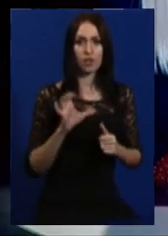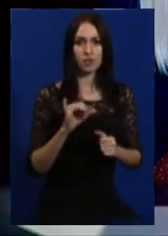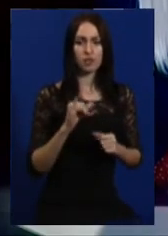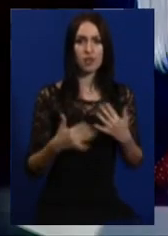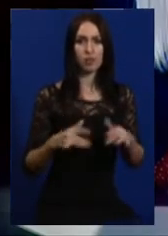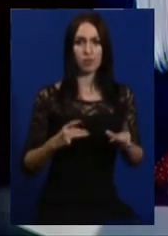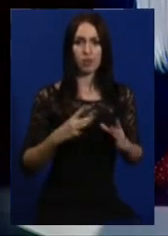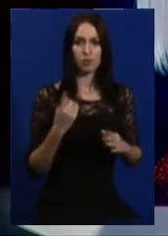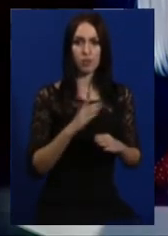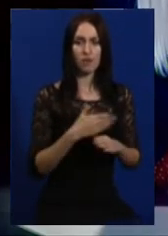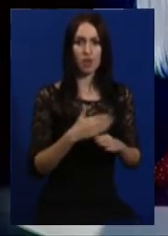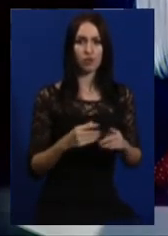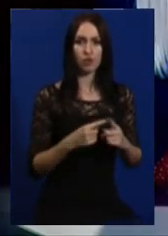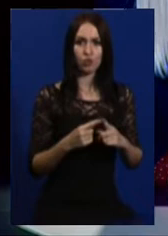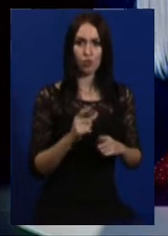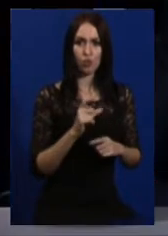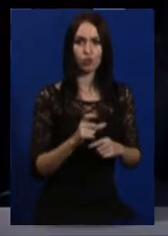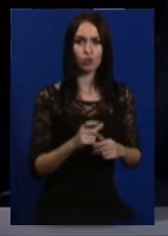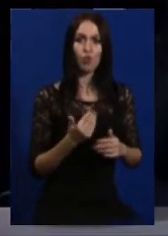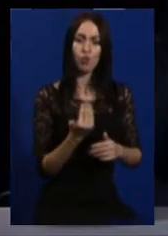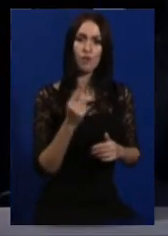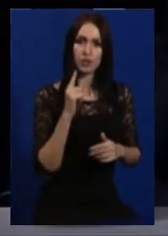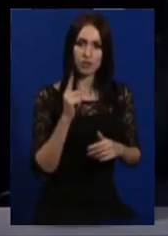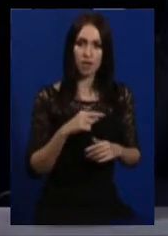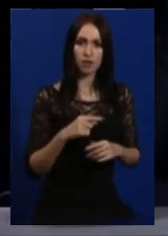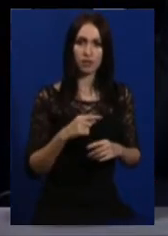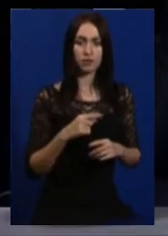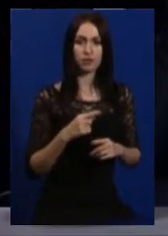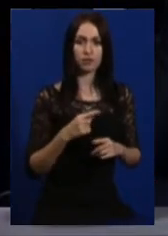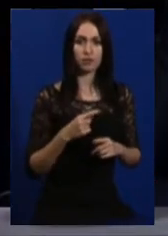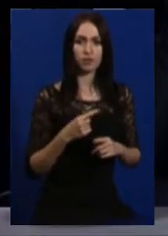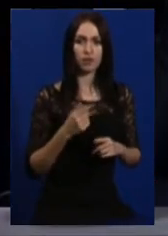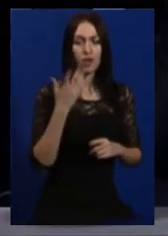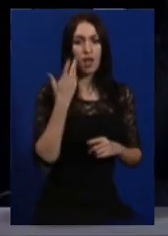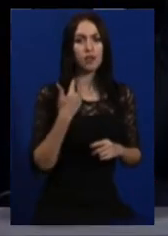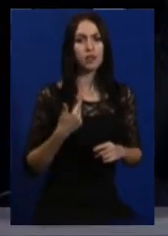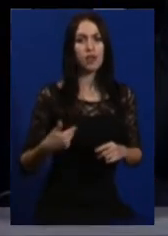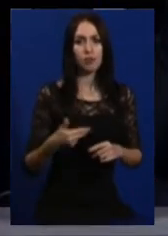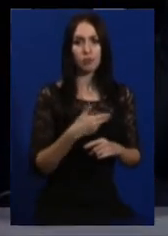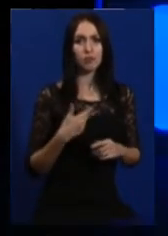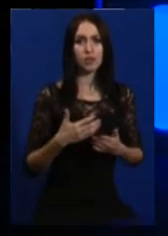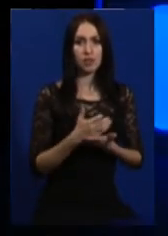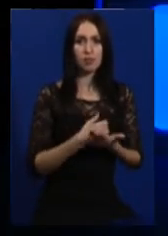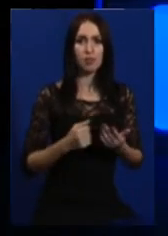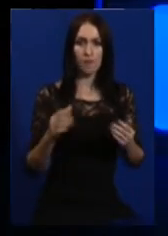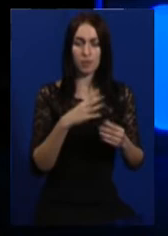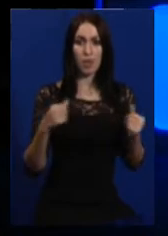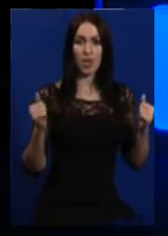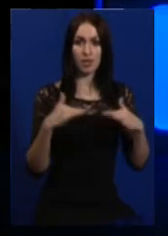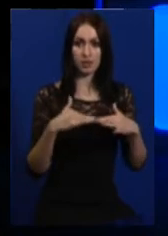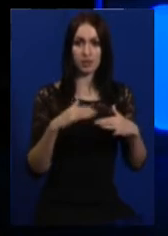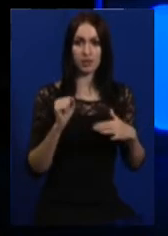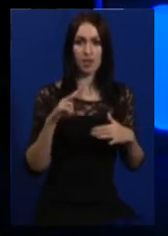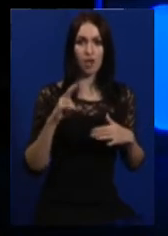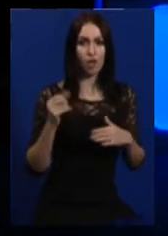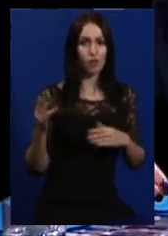porsche и часто и на точно вы знаете цену ага надежность собираемся вести алена эти